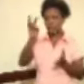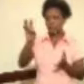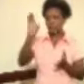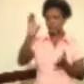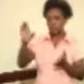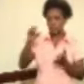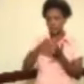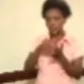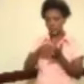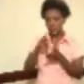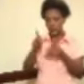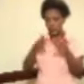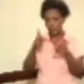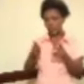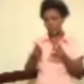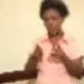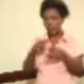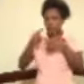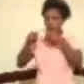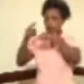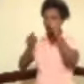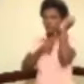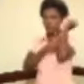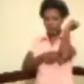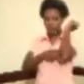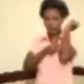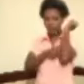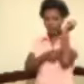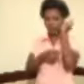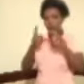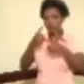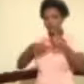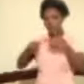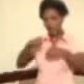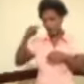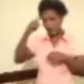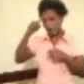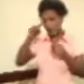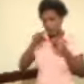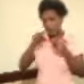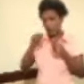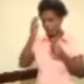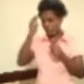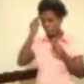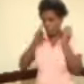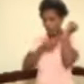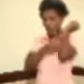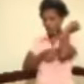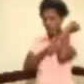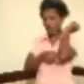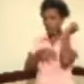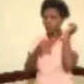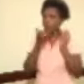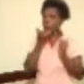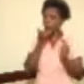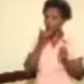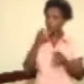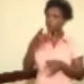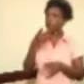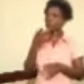quitté Port-au-Prince en province. Bon, grand valeur qui tournait Port-au-Prince parce que province là pas bon. Yo pito retenant quand passer pour y aller